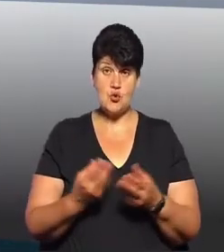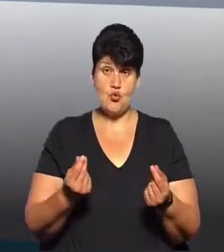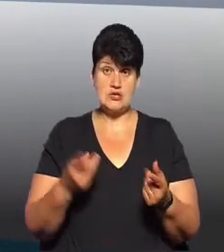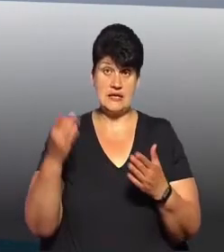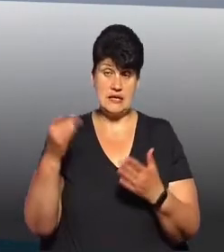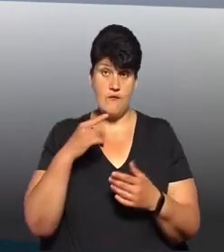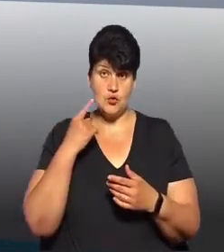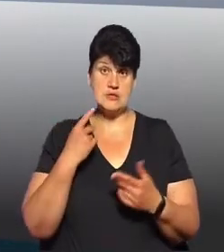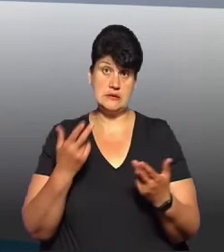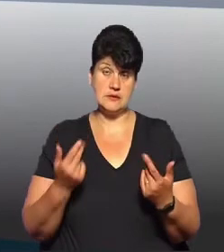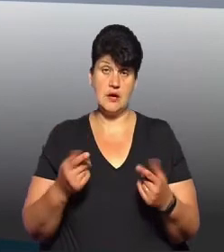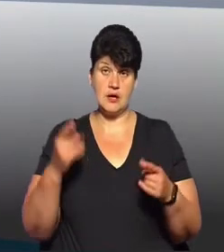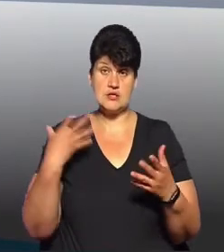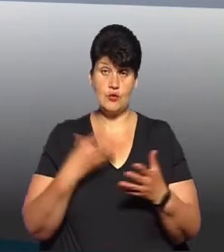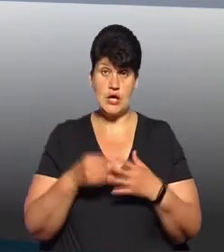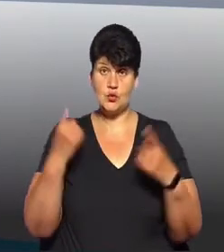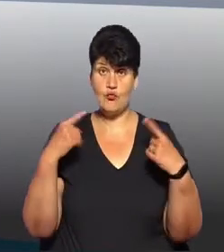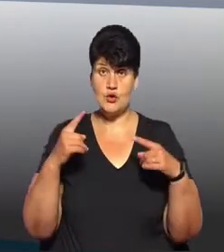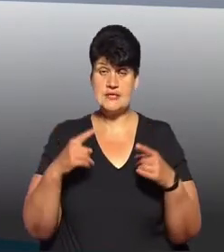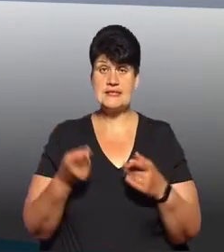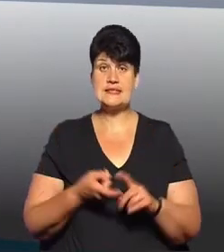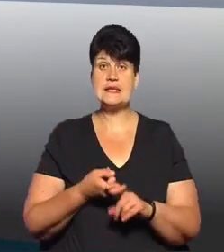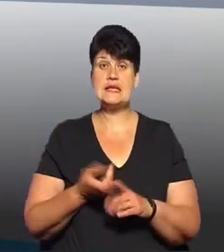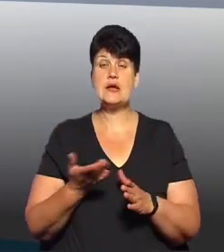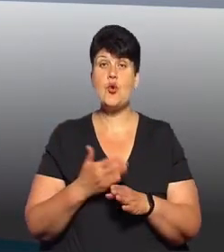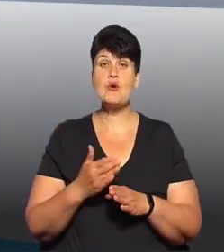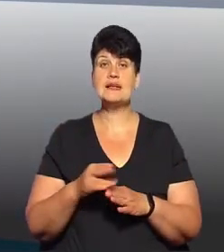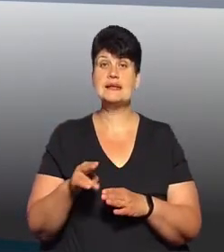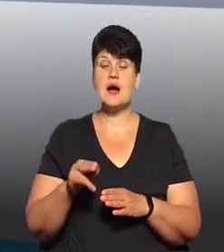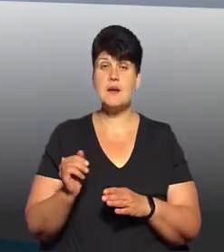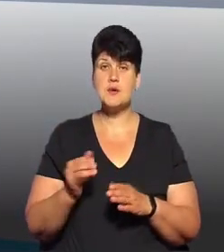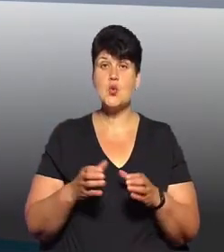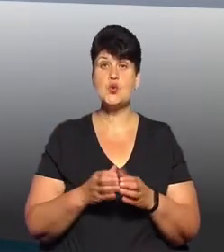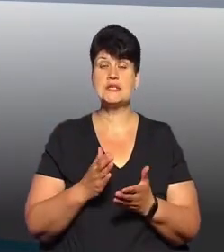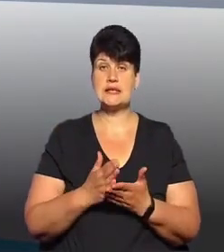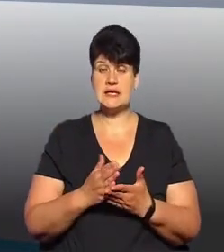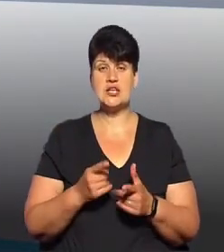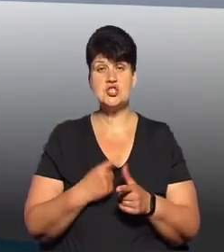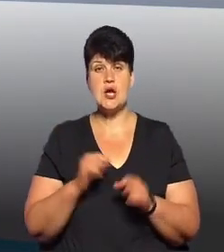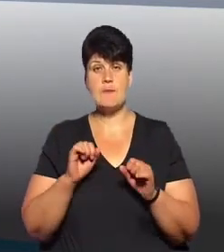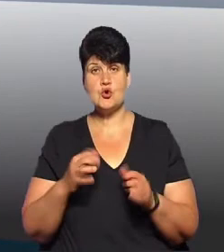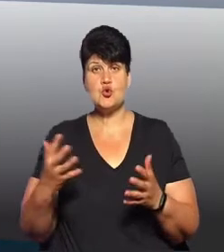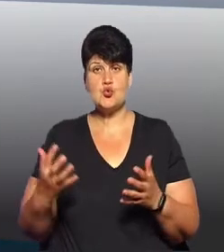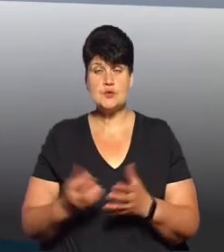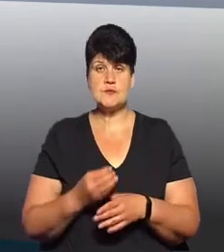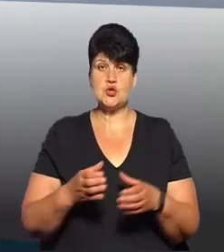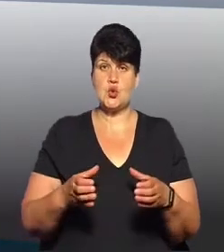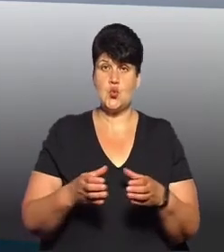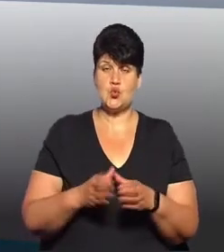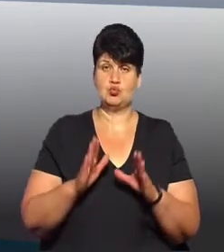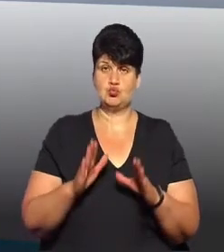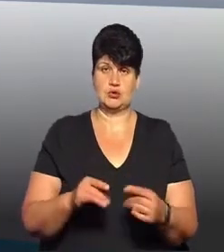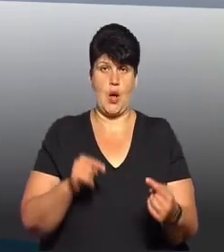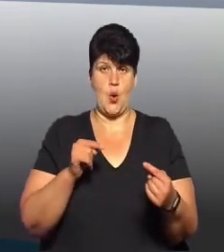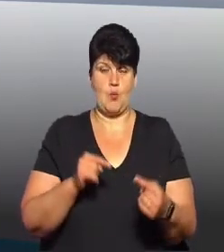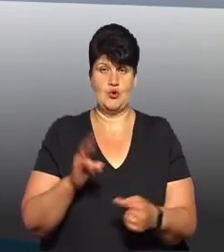Своєю творчістю. Частково, залежить на якому етапі взагалі гурт знаходиться. Чи може успішний гурт в Росії бути опозиційним? Чи може бути опозиційним